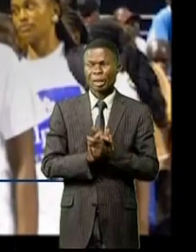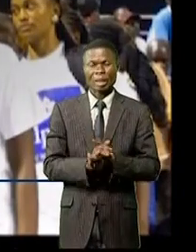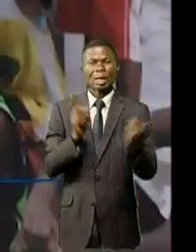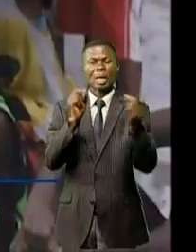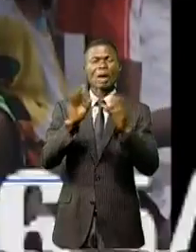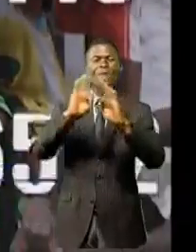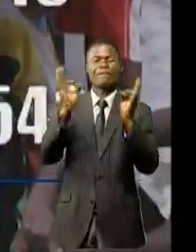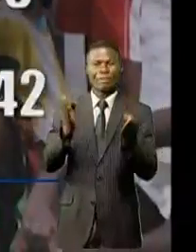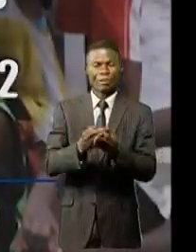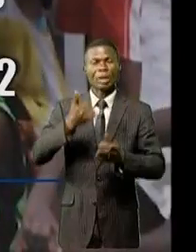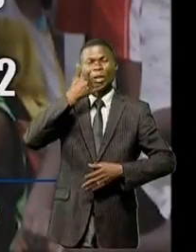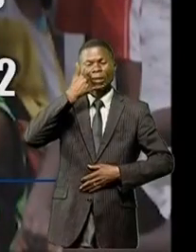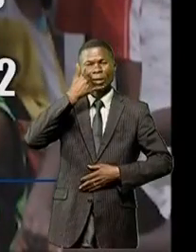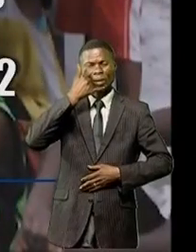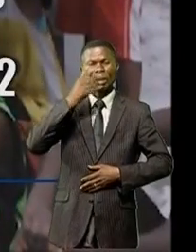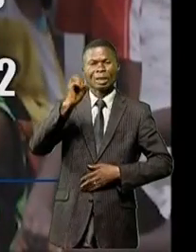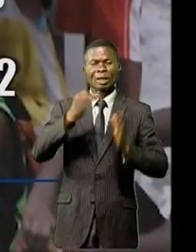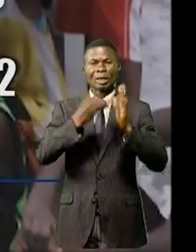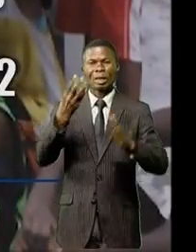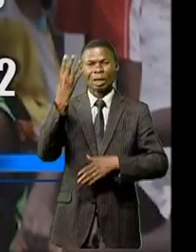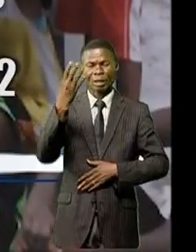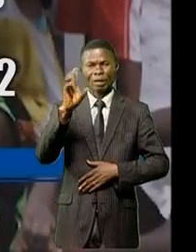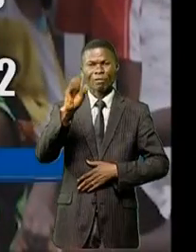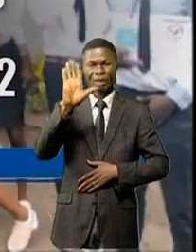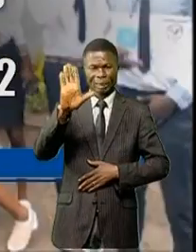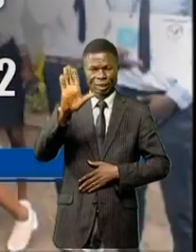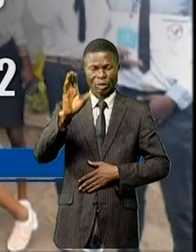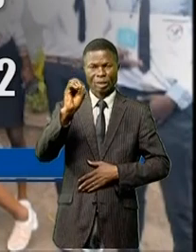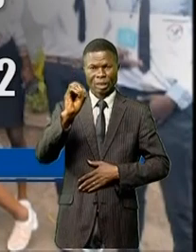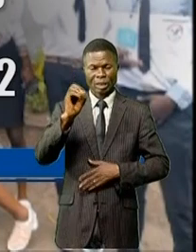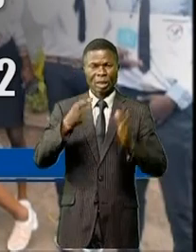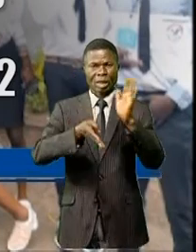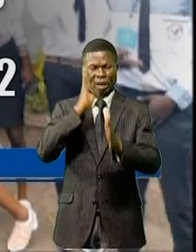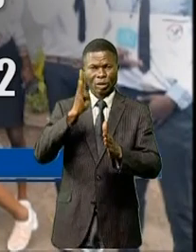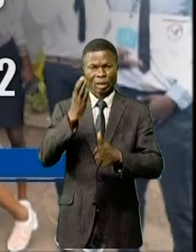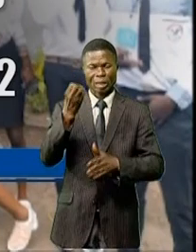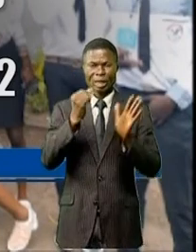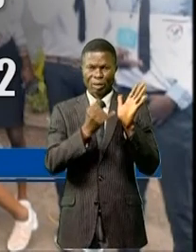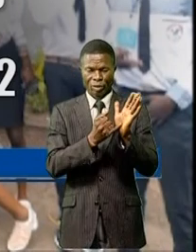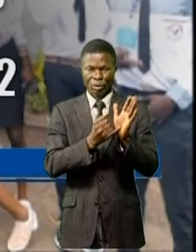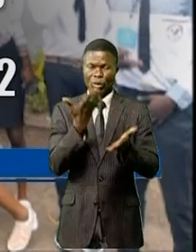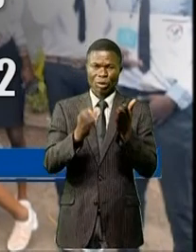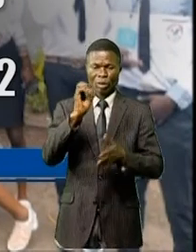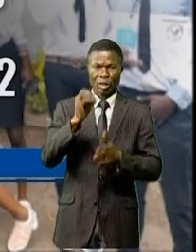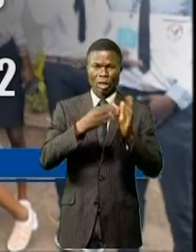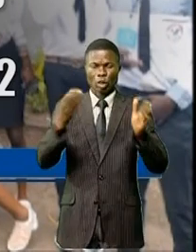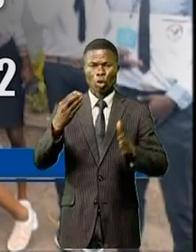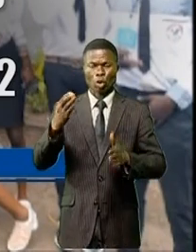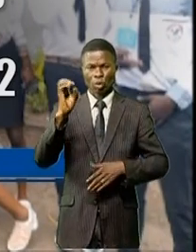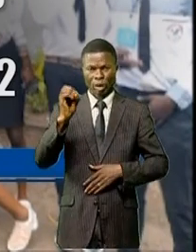famille en appelant sur le 084 25 014 46 ou le